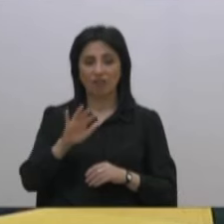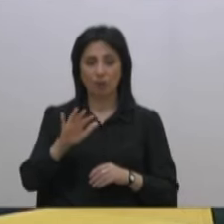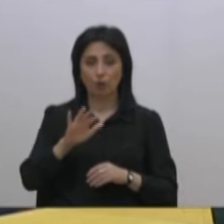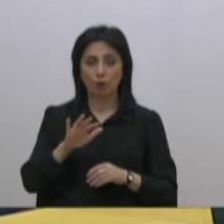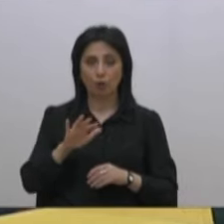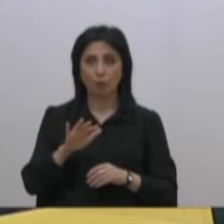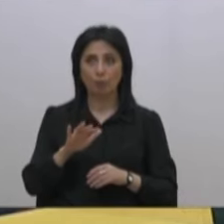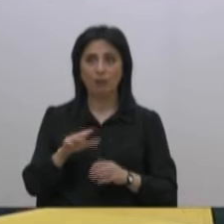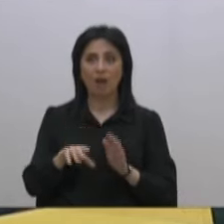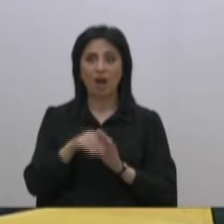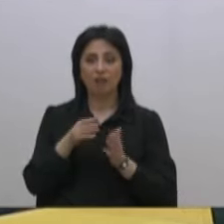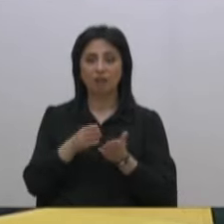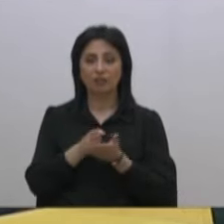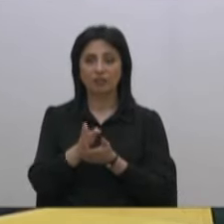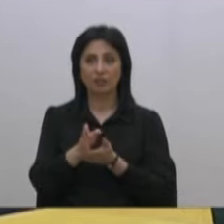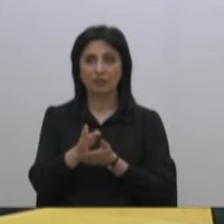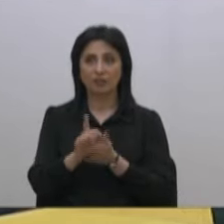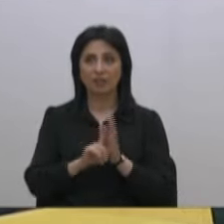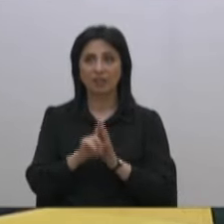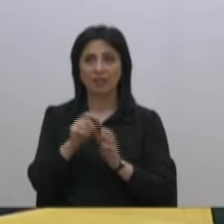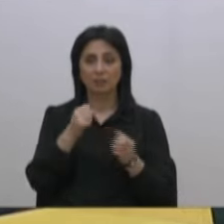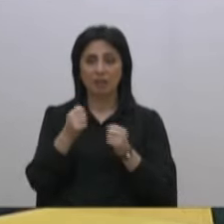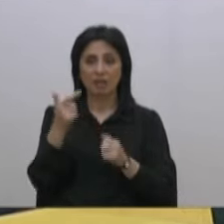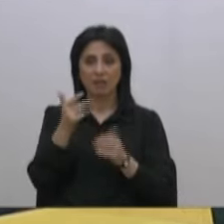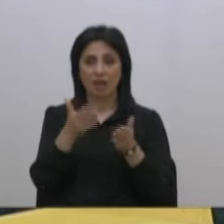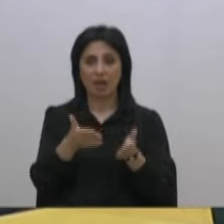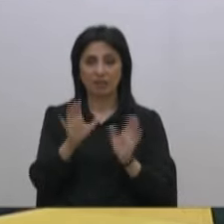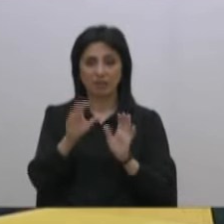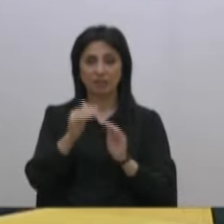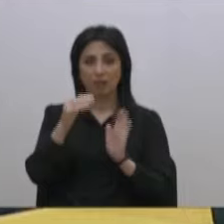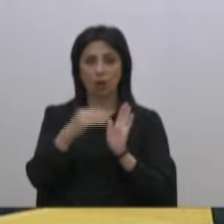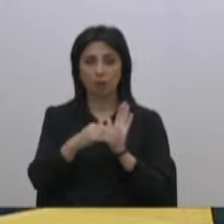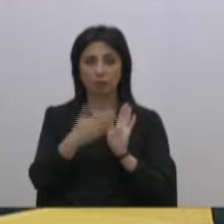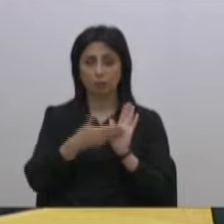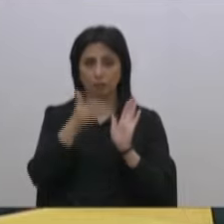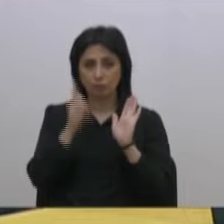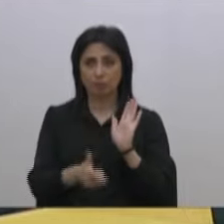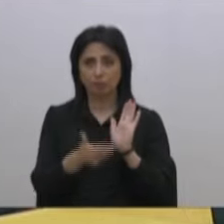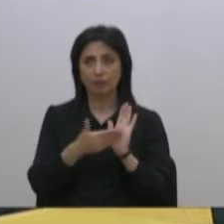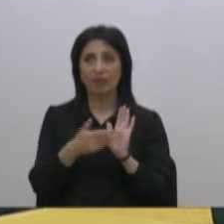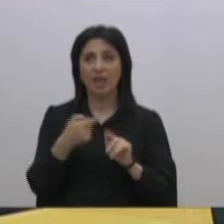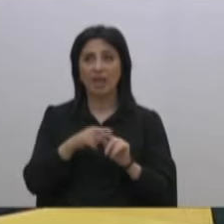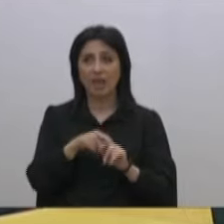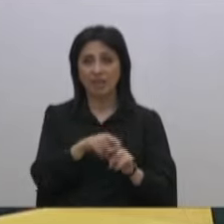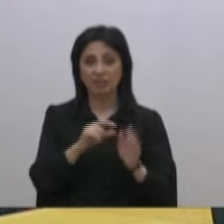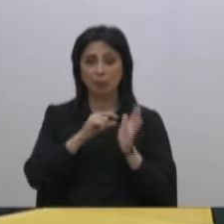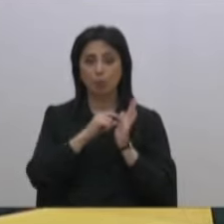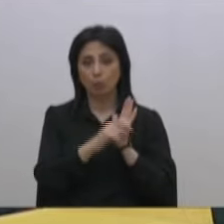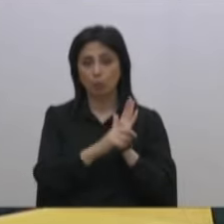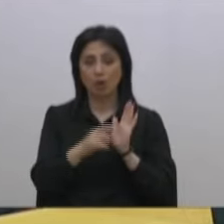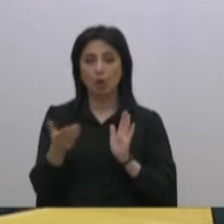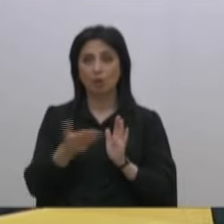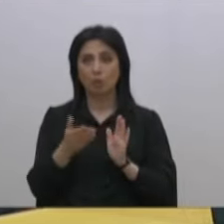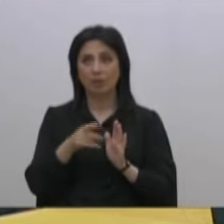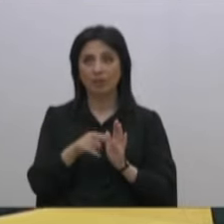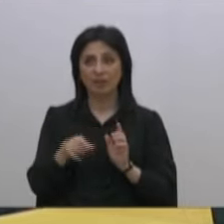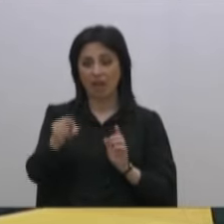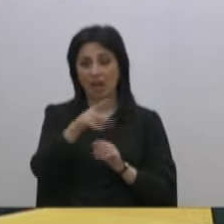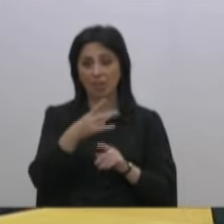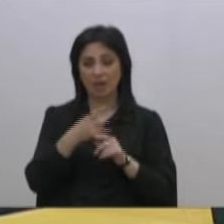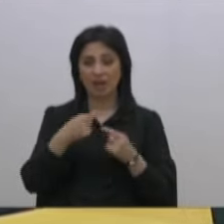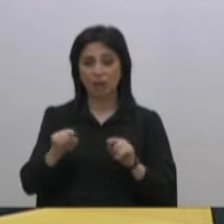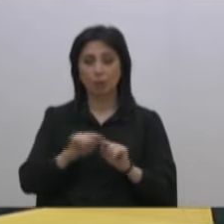ევროატლანტიკურ არჩევანზე ქმნის მყარ გარანტიას საკონსტიტუციო ტექსტში. და ეს ის მუხლია, რომელსაც ამ